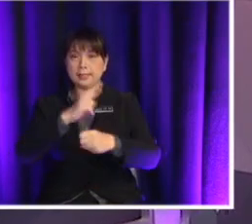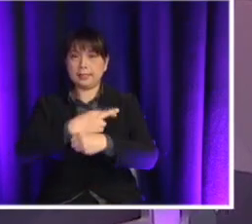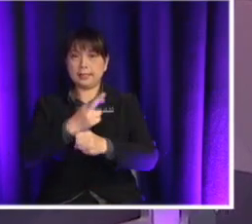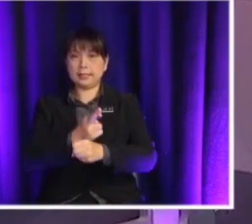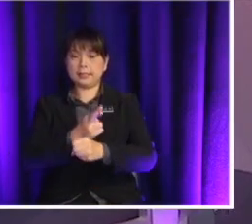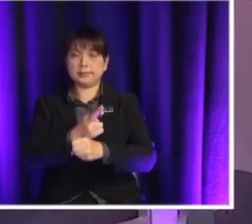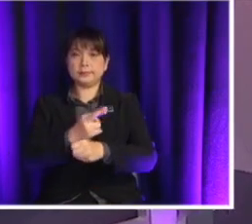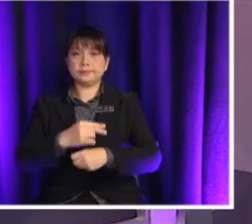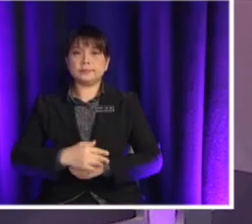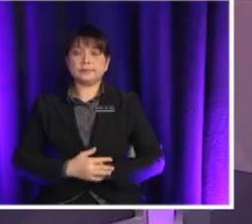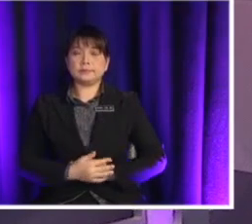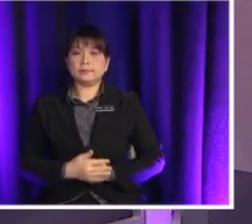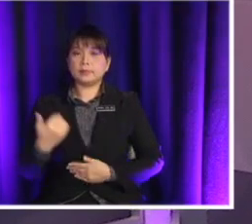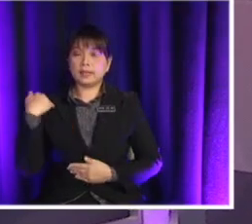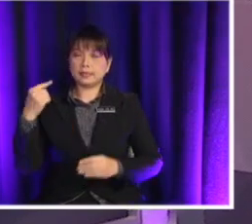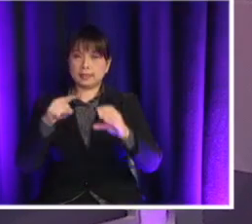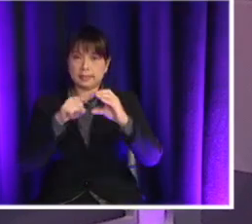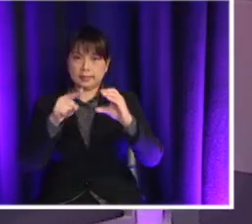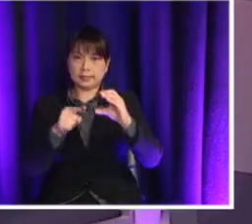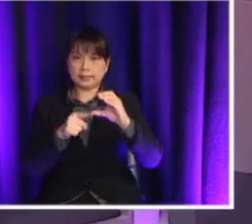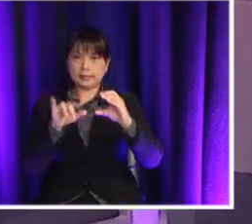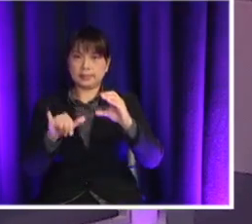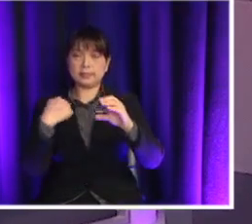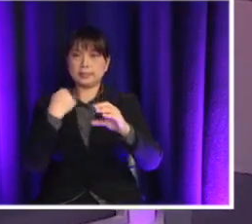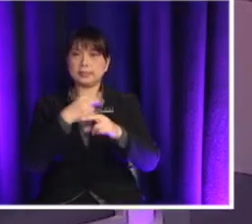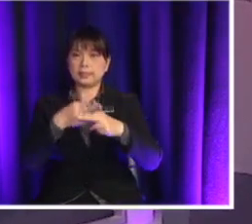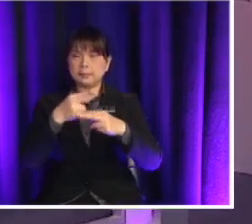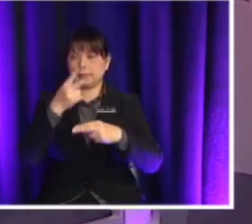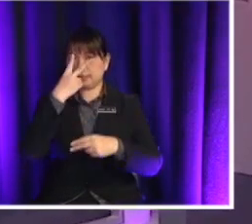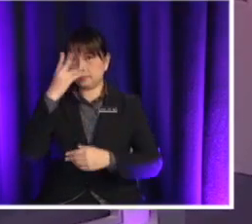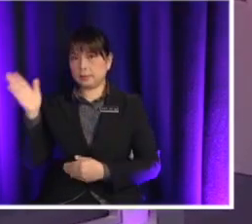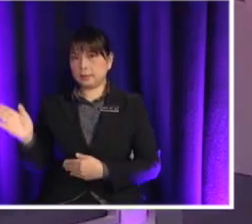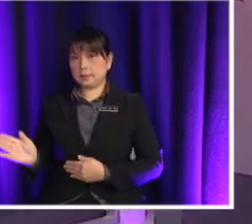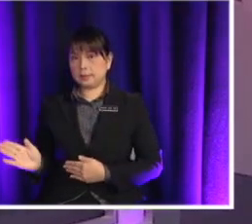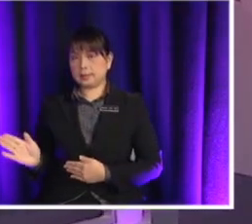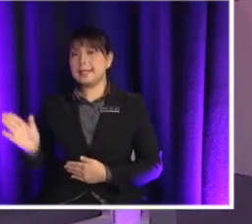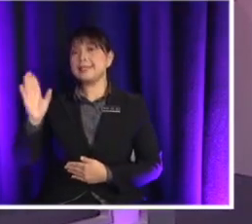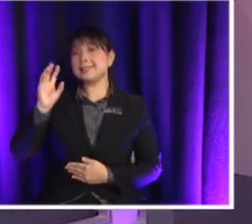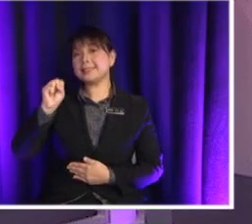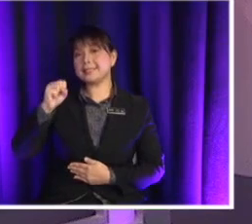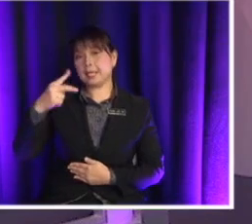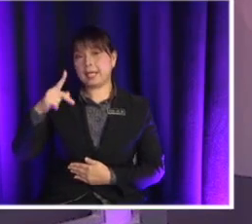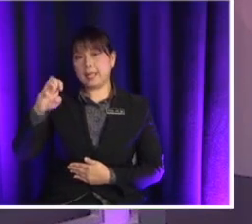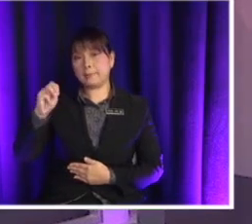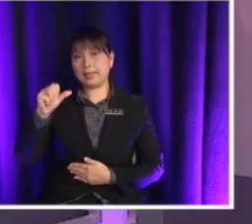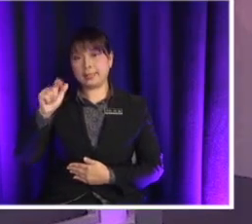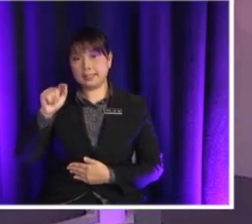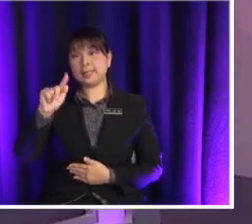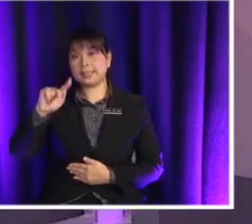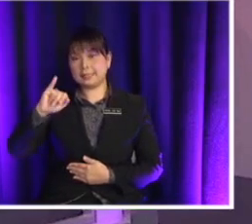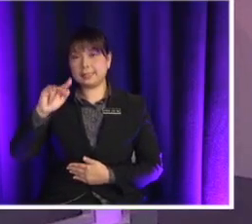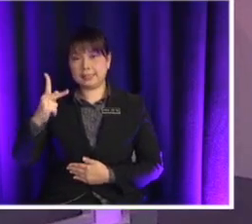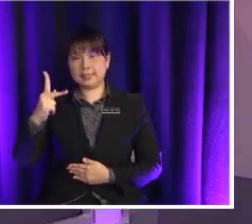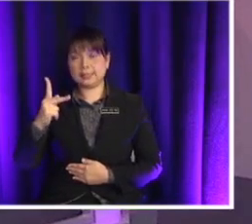Dan kita ada litar tadi yang kita namakan tadi, ini adalah litar skematik. Okey, litar skematik ni kita